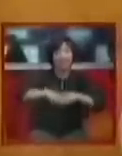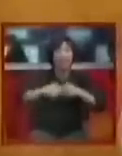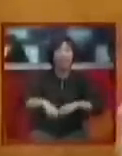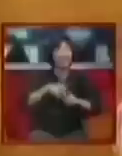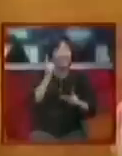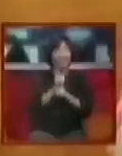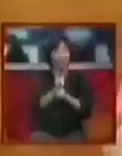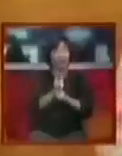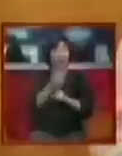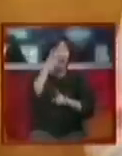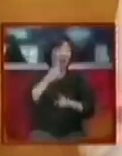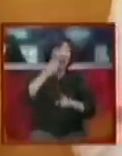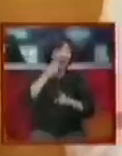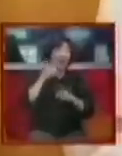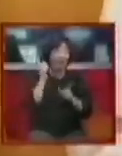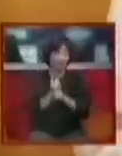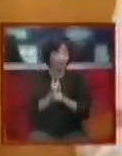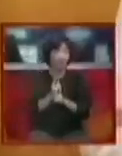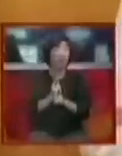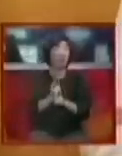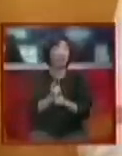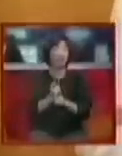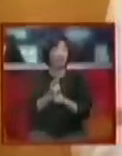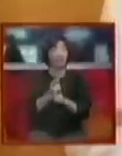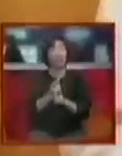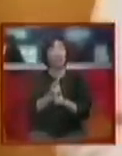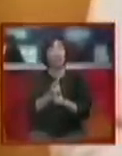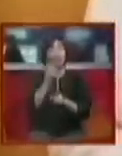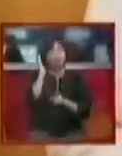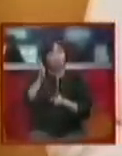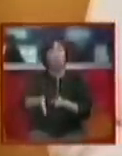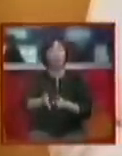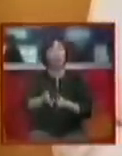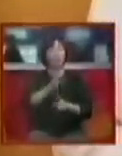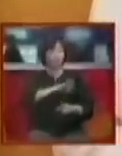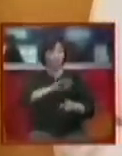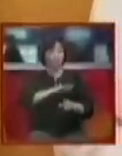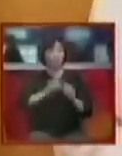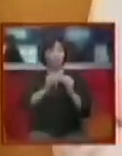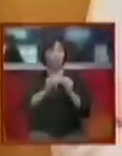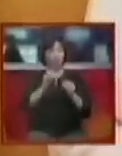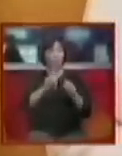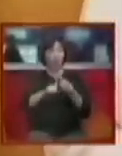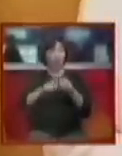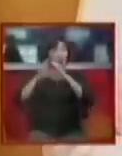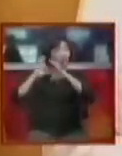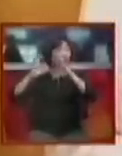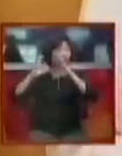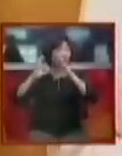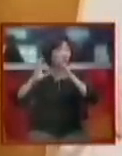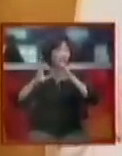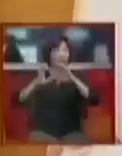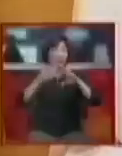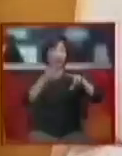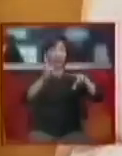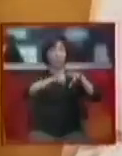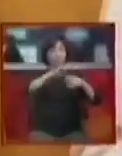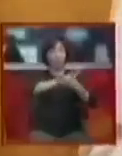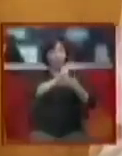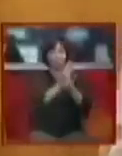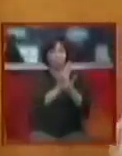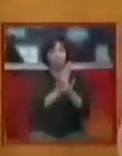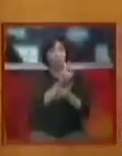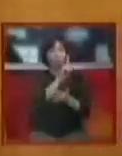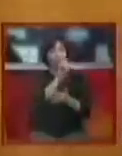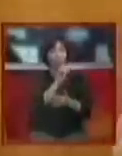choir. Sa susunod na taon, lalo nating mapapakinabangan ang industriya ng niyog. Naglaan na tayo ng 1.75